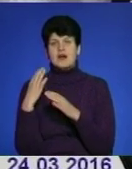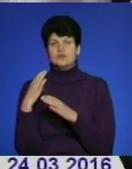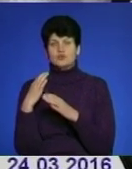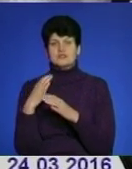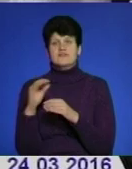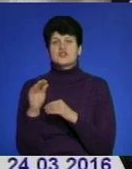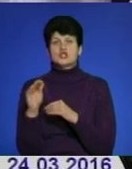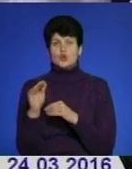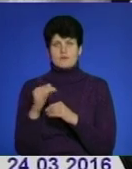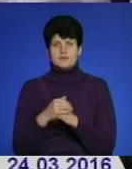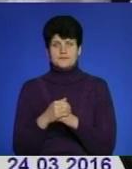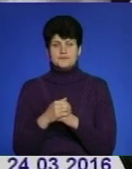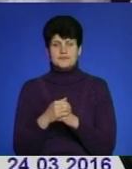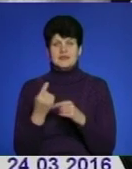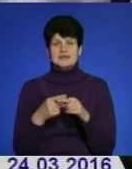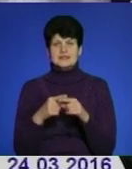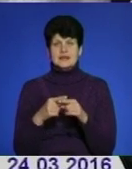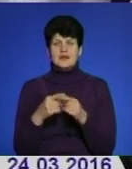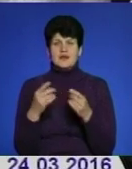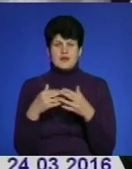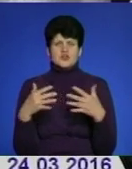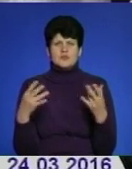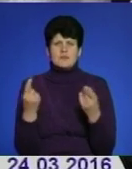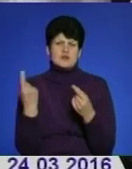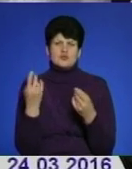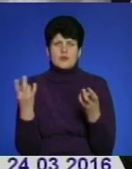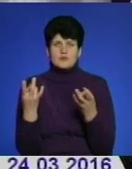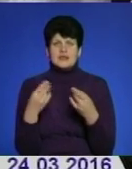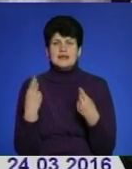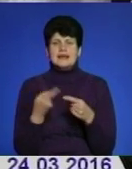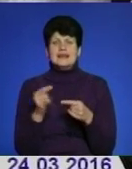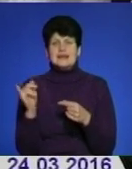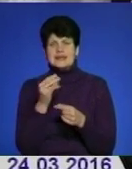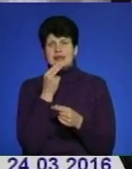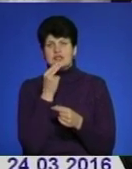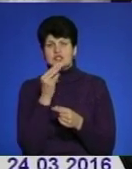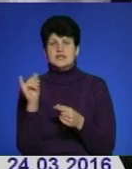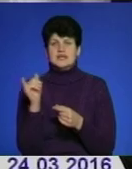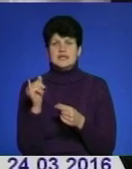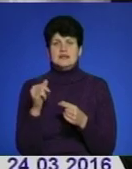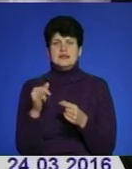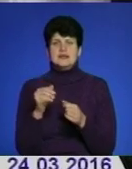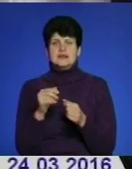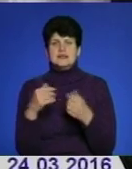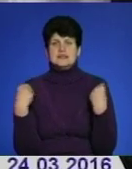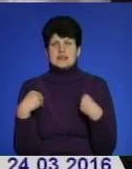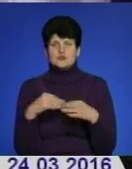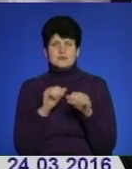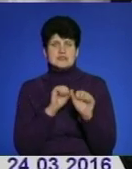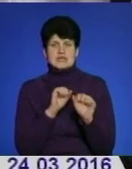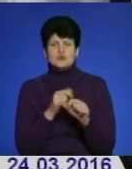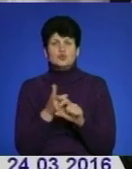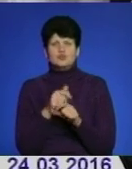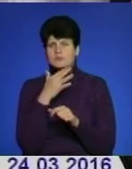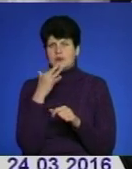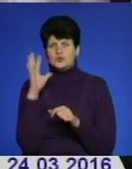від Житомира. Це речі першої необхідності, це і харчі, це і засоби захисту, ну, дуже